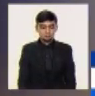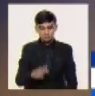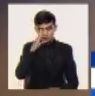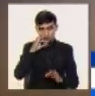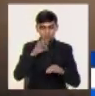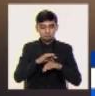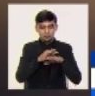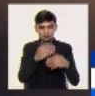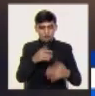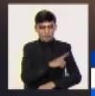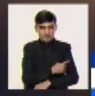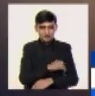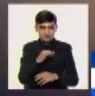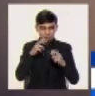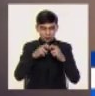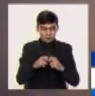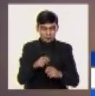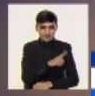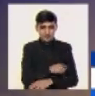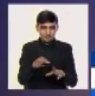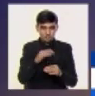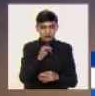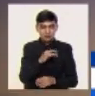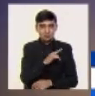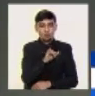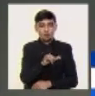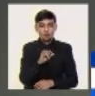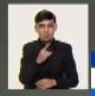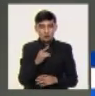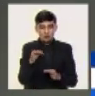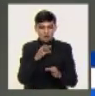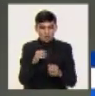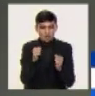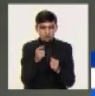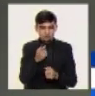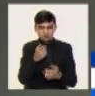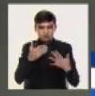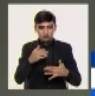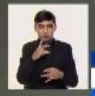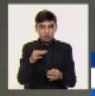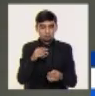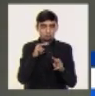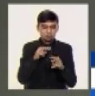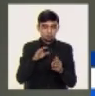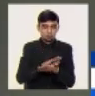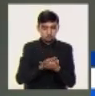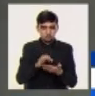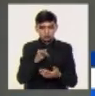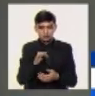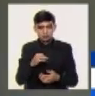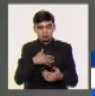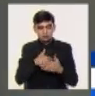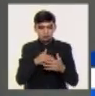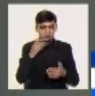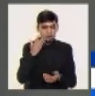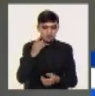Мальчика доставили в больницу. После осмотра врачи сообщили, что у ребенка небольшое переохлаждение, но он ухоженный и активный.